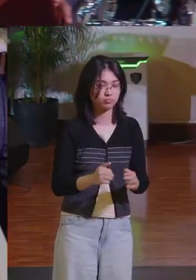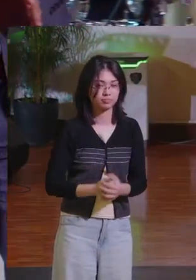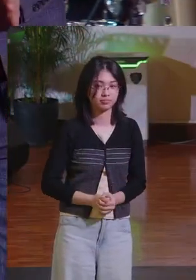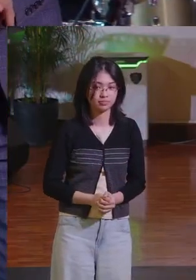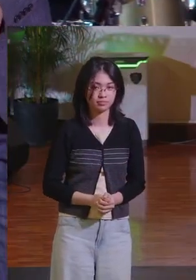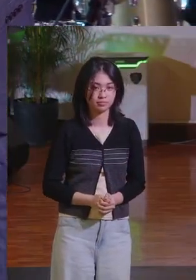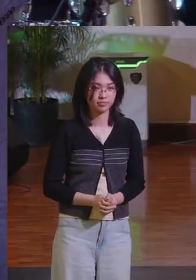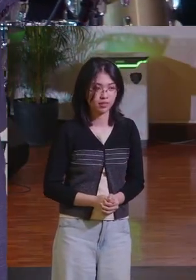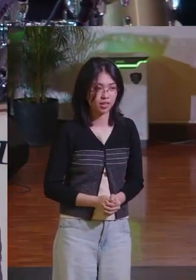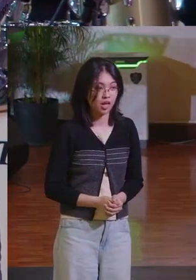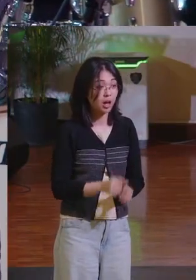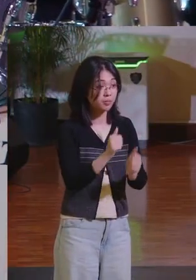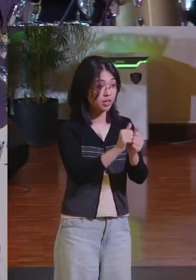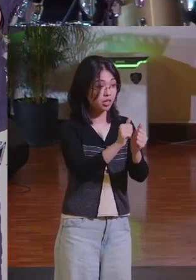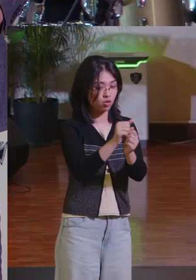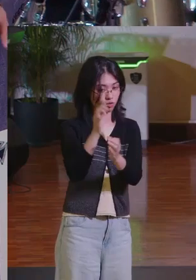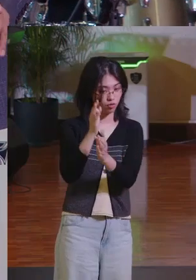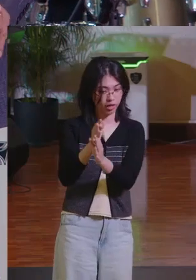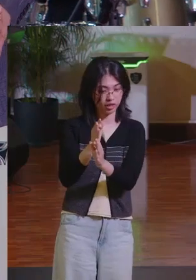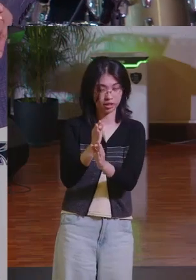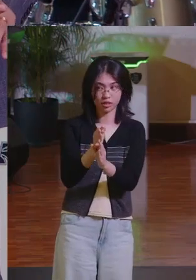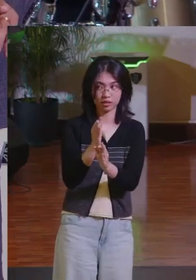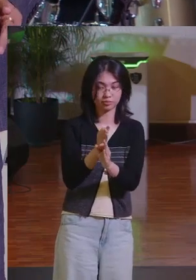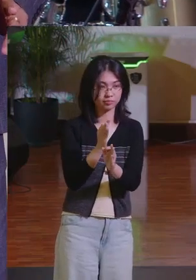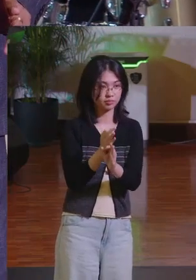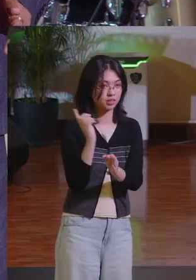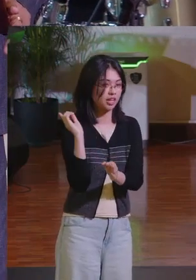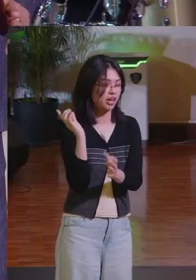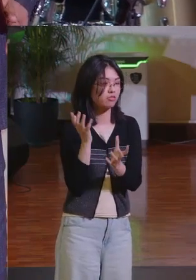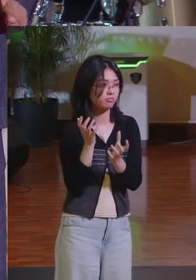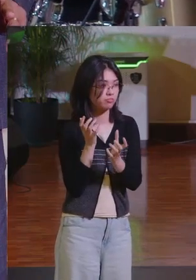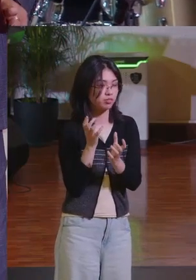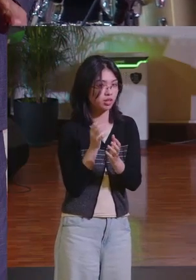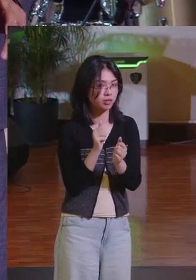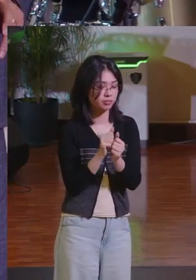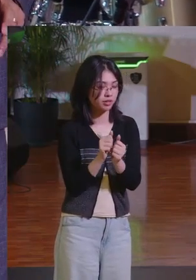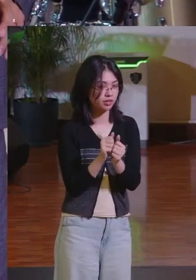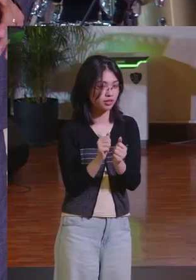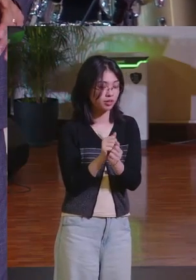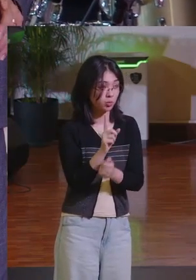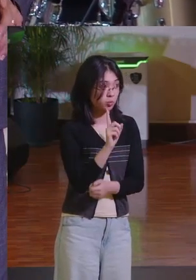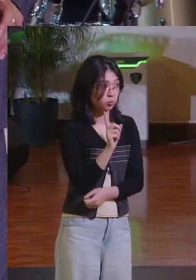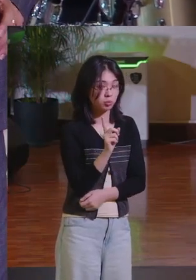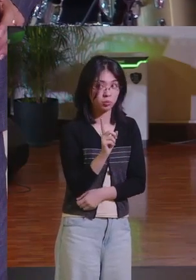definition ng faith na gustong-gusto ko? Ano po bang definition ng faith?